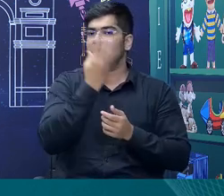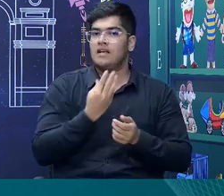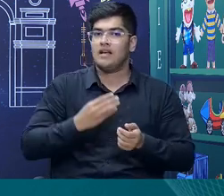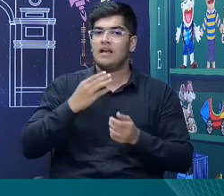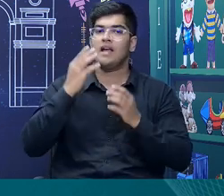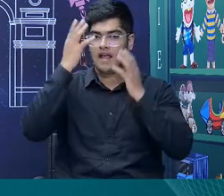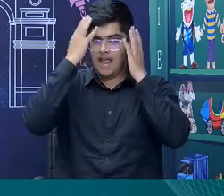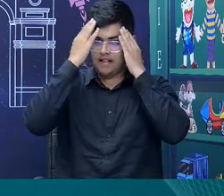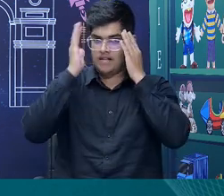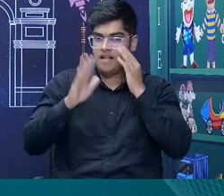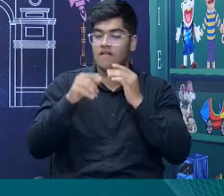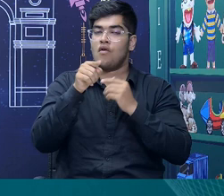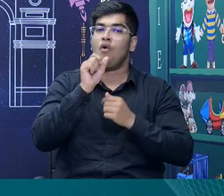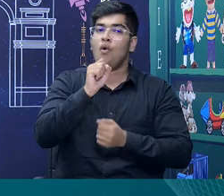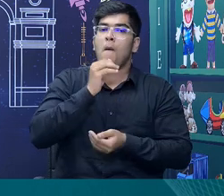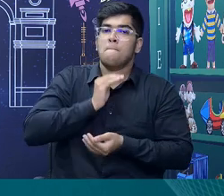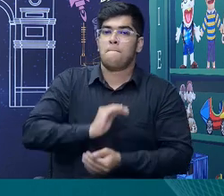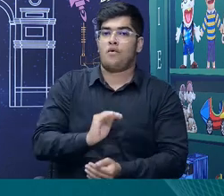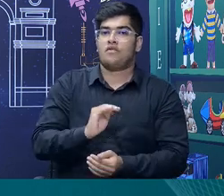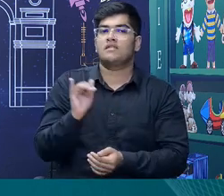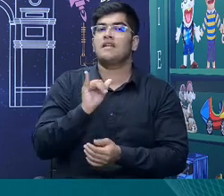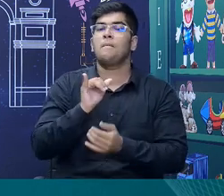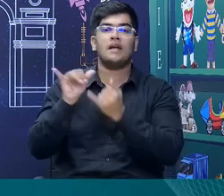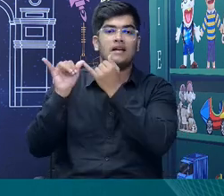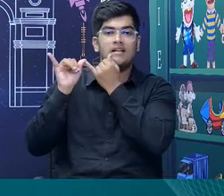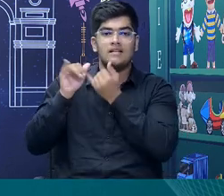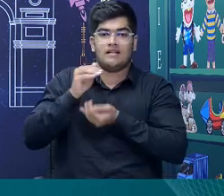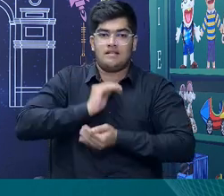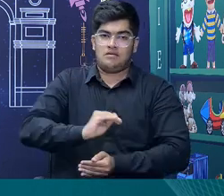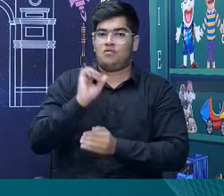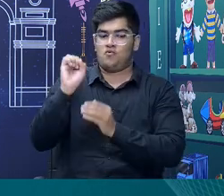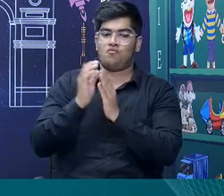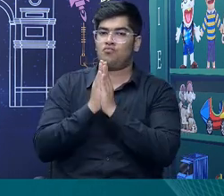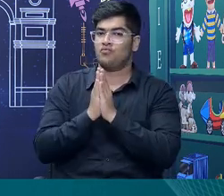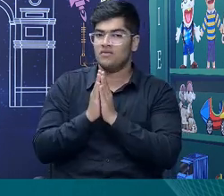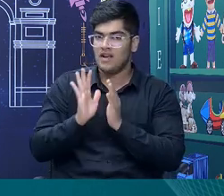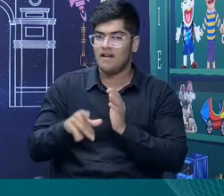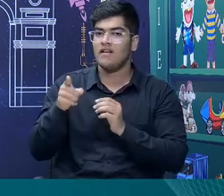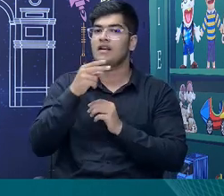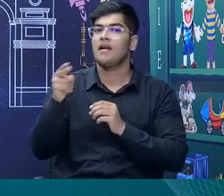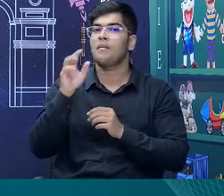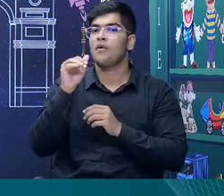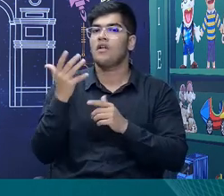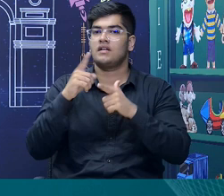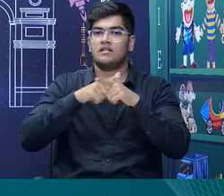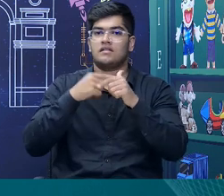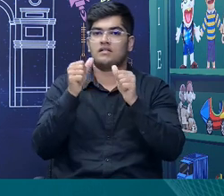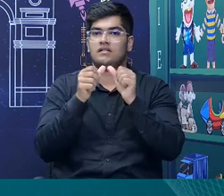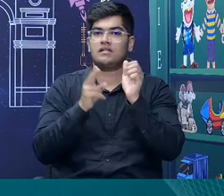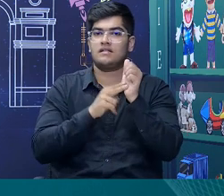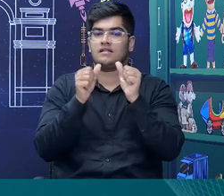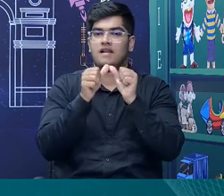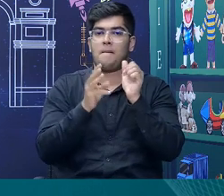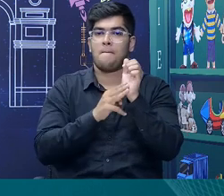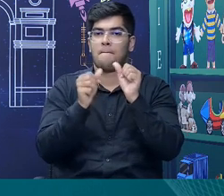उनका बर्थ जैसे कृष्णा जन्माष्टमी होती है तो उसमें हम क्या सेलिब्रेट करते हैं कृष्णा जी का जन्म